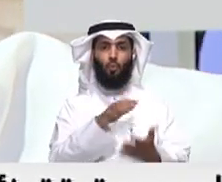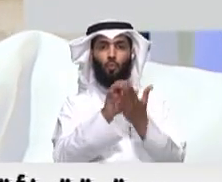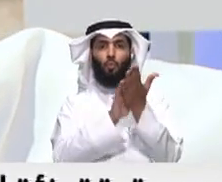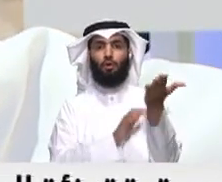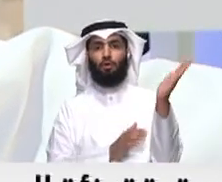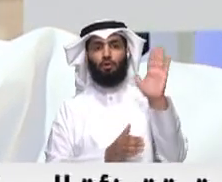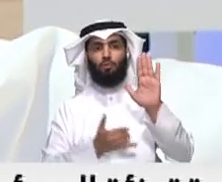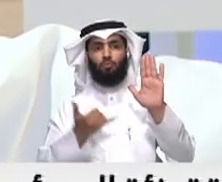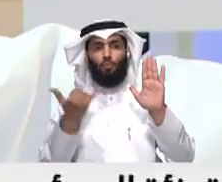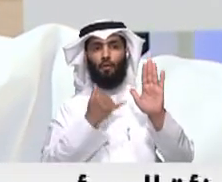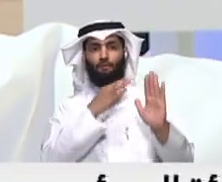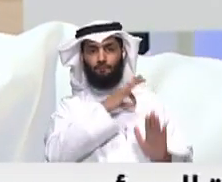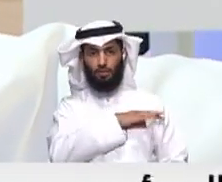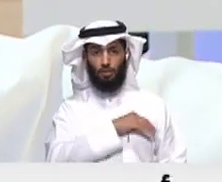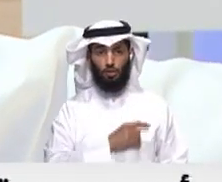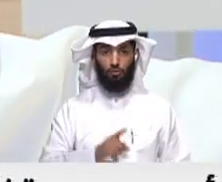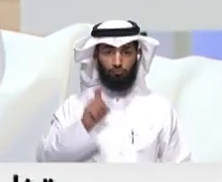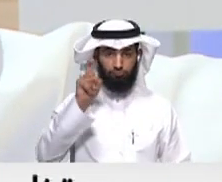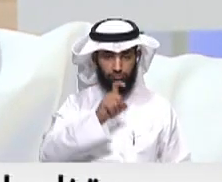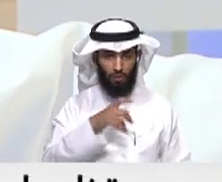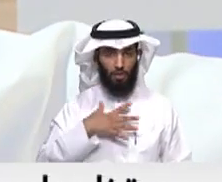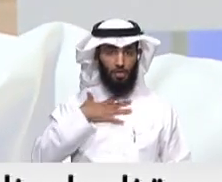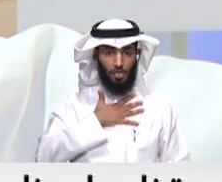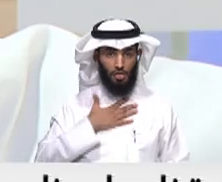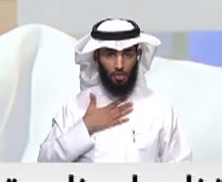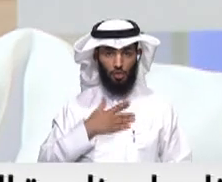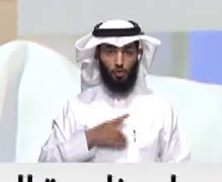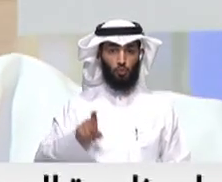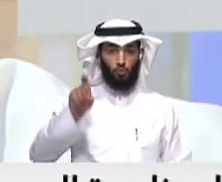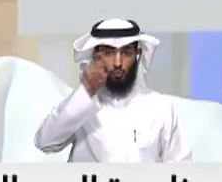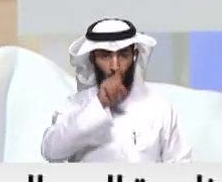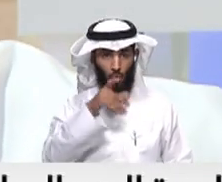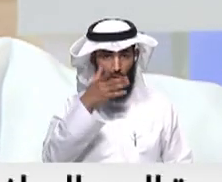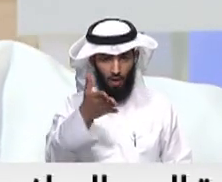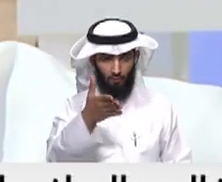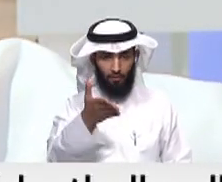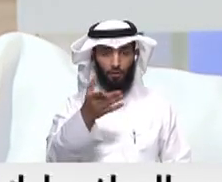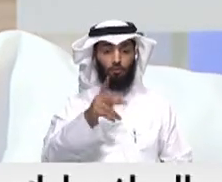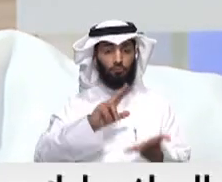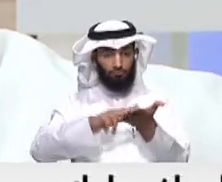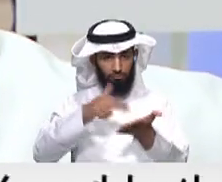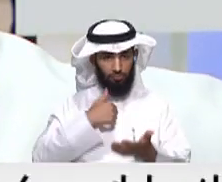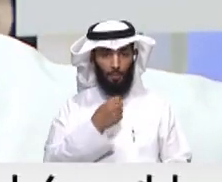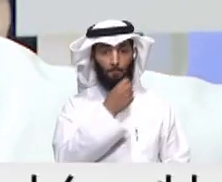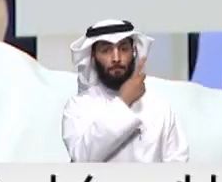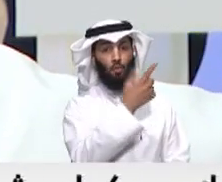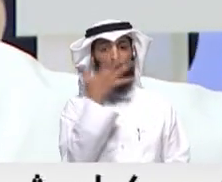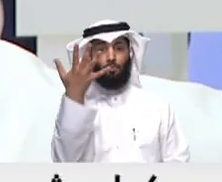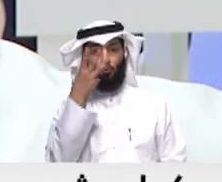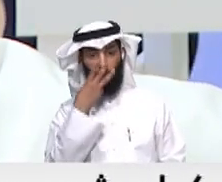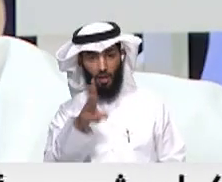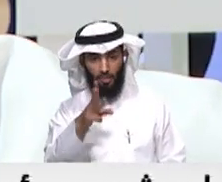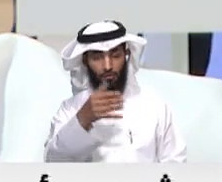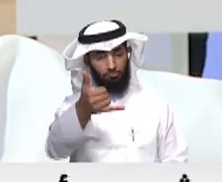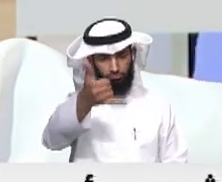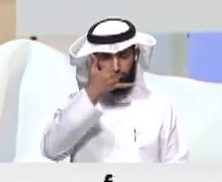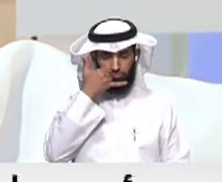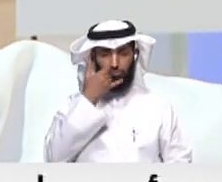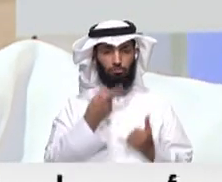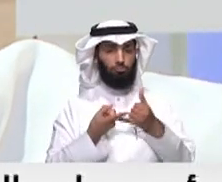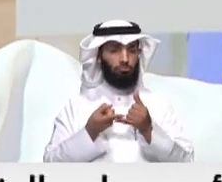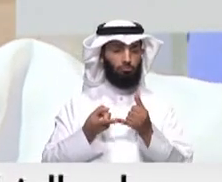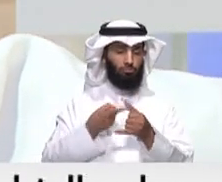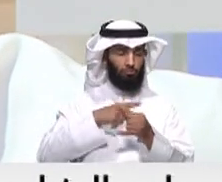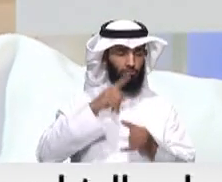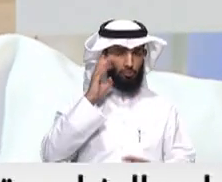اذا عنده اي استفسار او شكوى لا يتردد احنا موجودين بسهل موجودين ب 135 الاتصال عليه موجودين